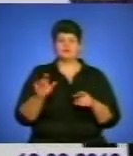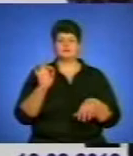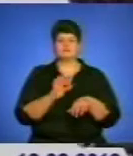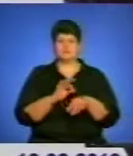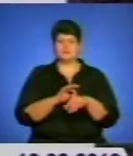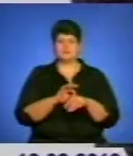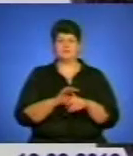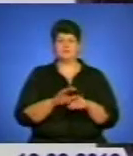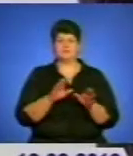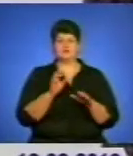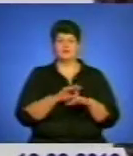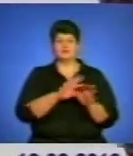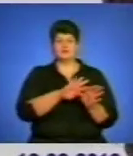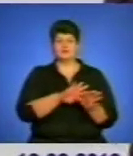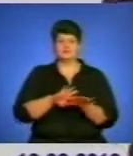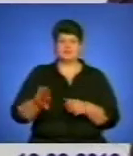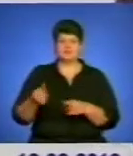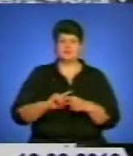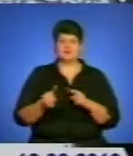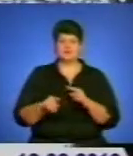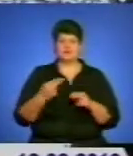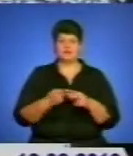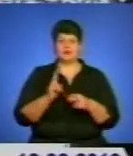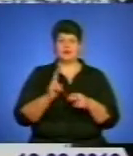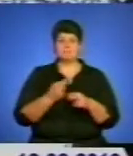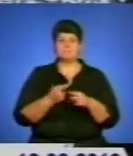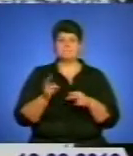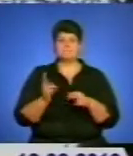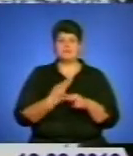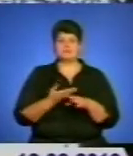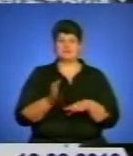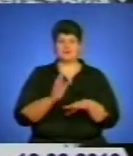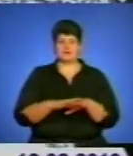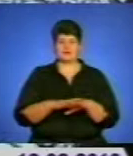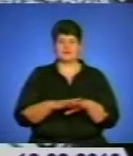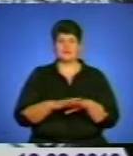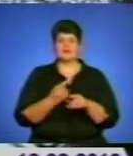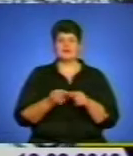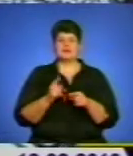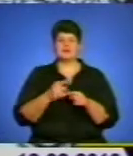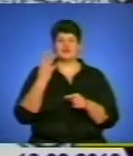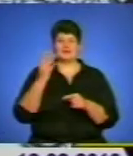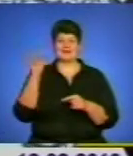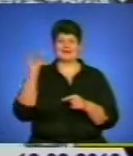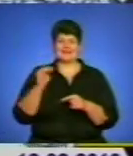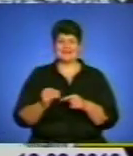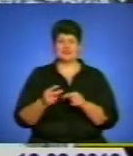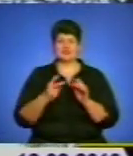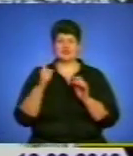швидко, без ускладнень. Абсолютна кількість людей, які захворіли, це є